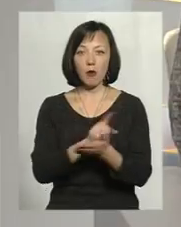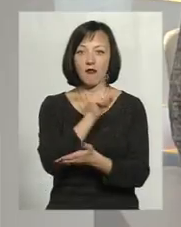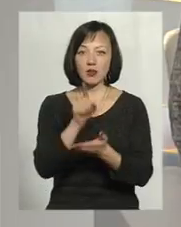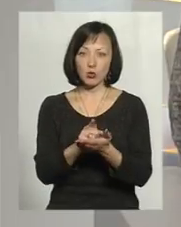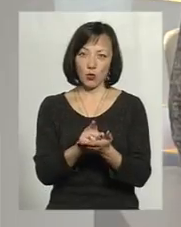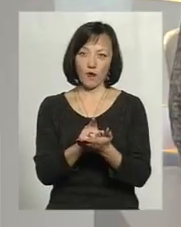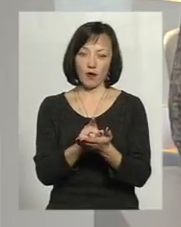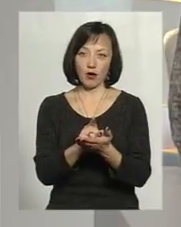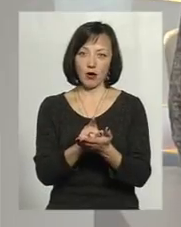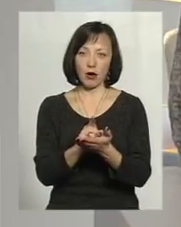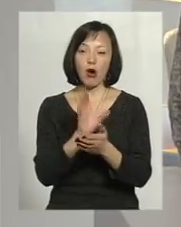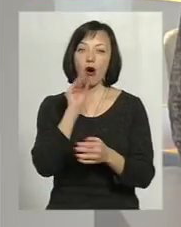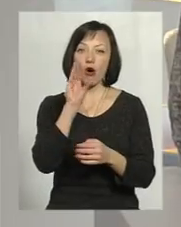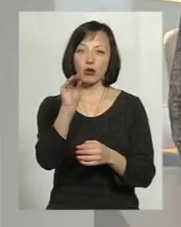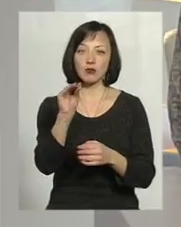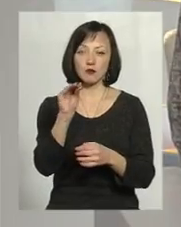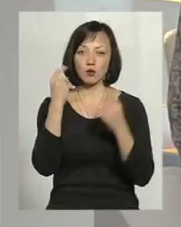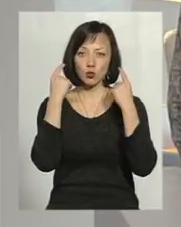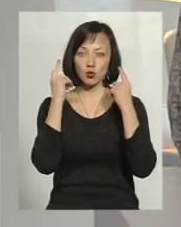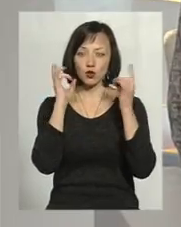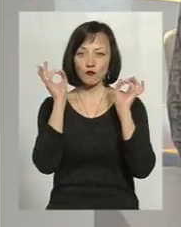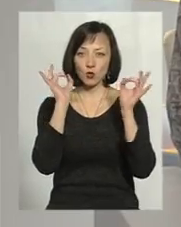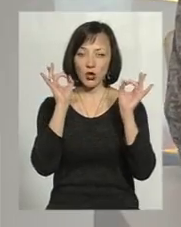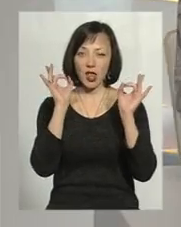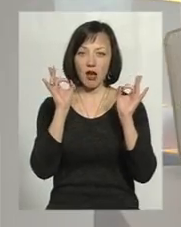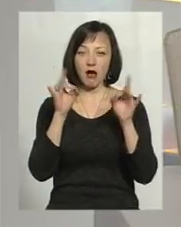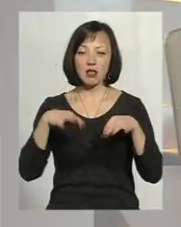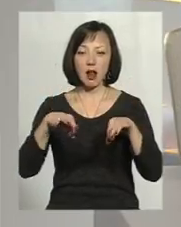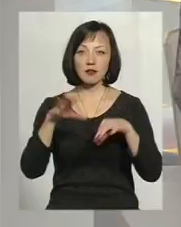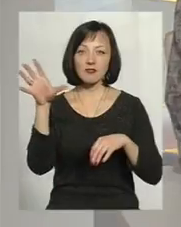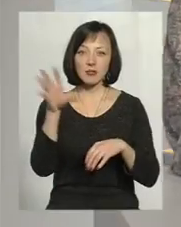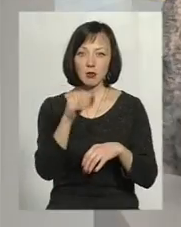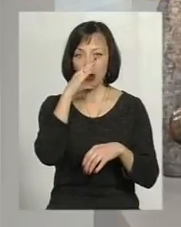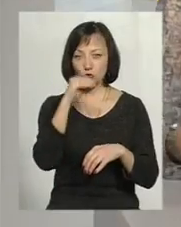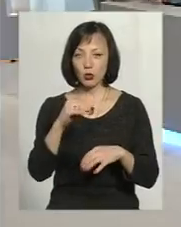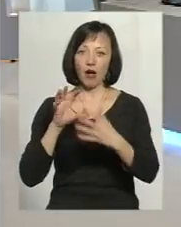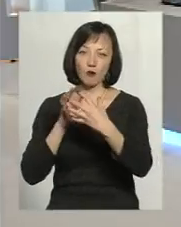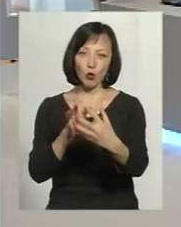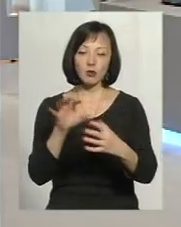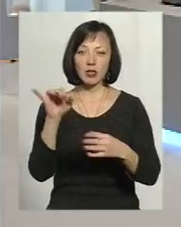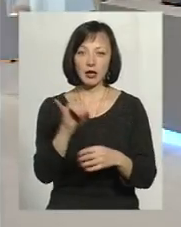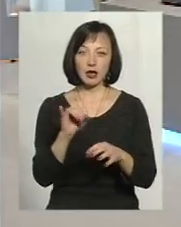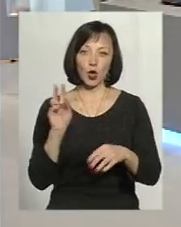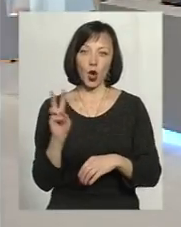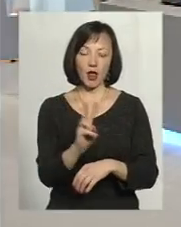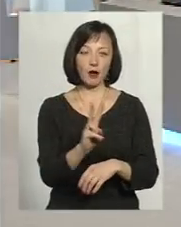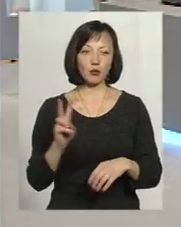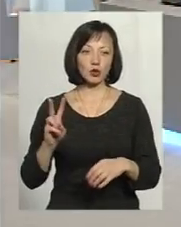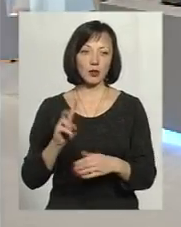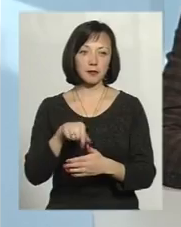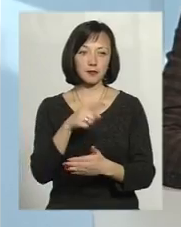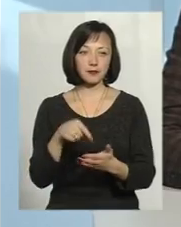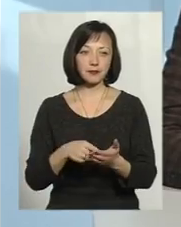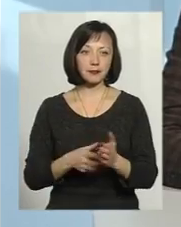обов'язкове озвучення громадського транспорту в усіх і маршрутках, і автобусах, і тролейбусах? Ну,